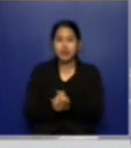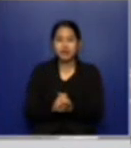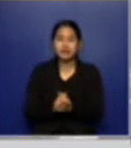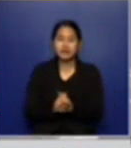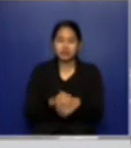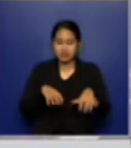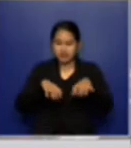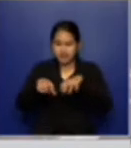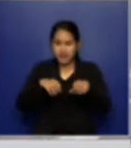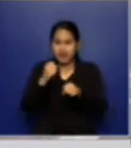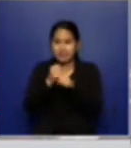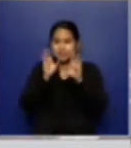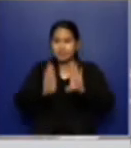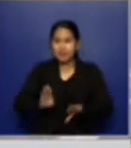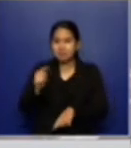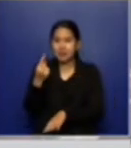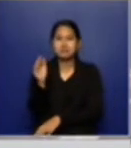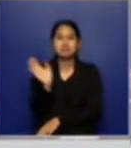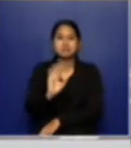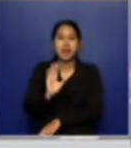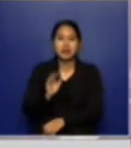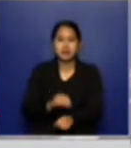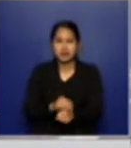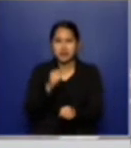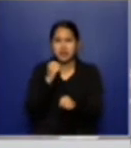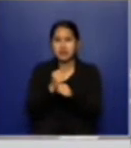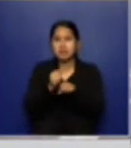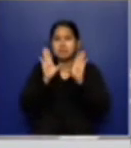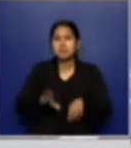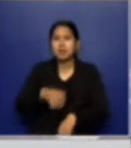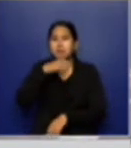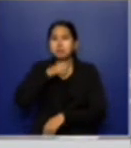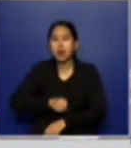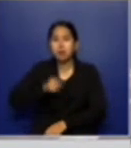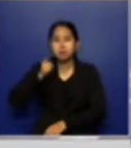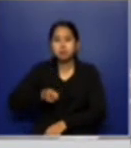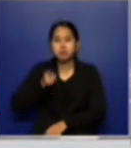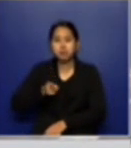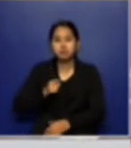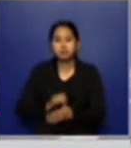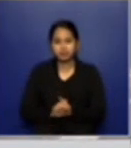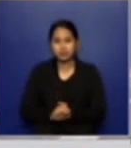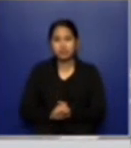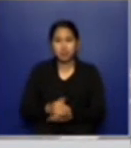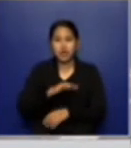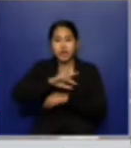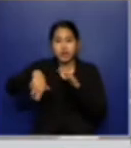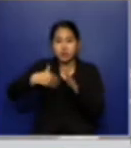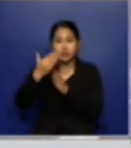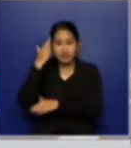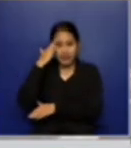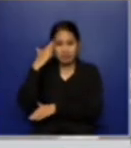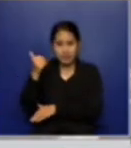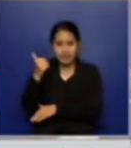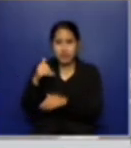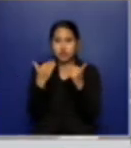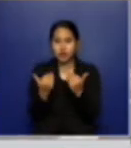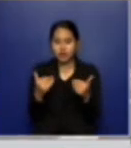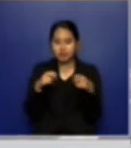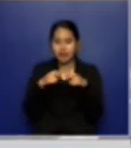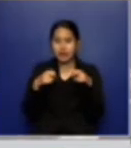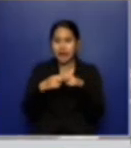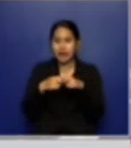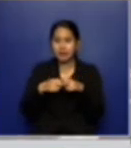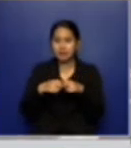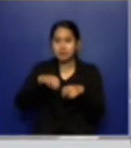ดทำแบบ New Normal แต่จัดทำแบบ Old Normal เป็นที่ทราบกันดีค่ะว่าเรามีโรคอุบัติใหม่คือโร